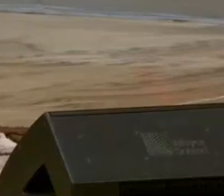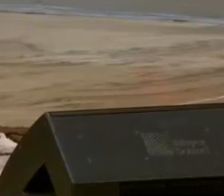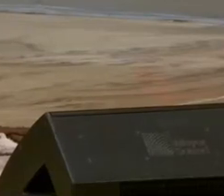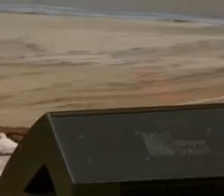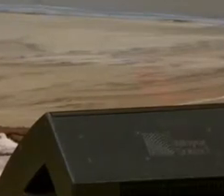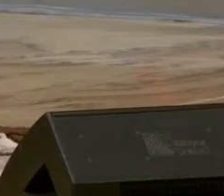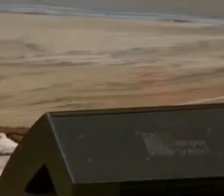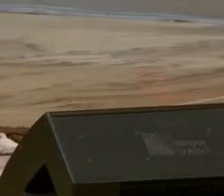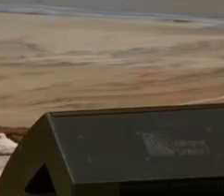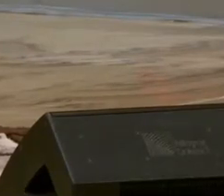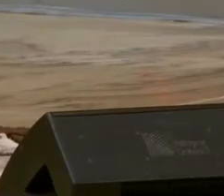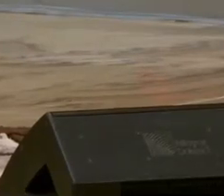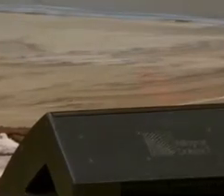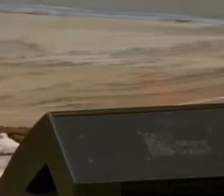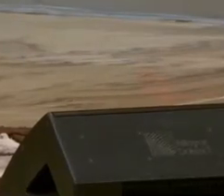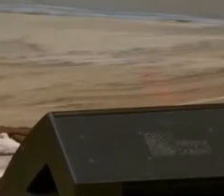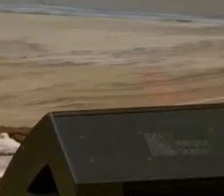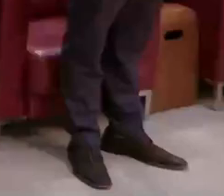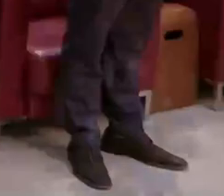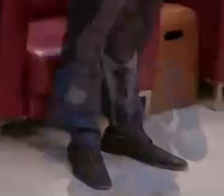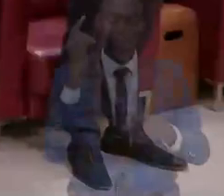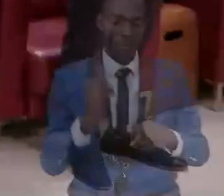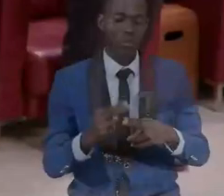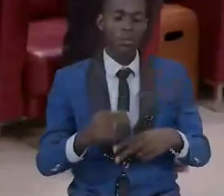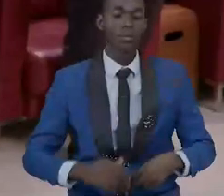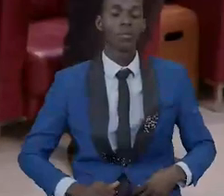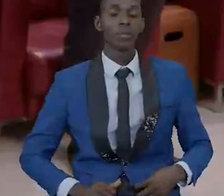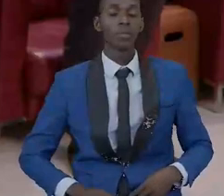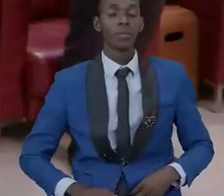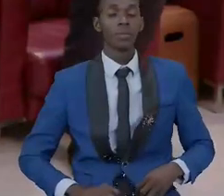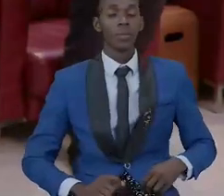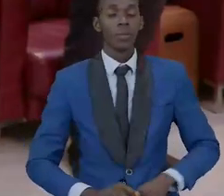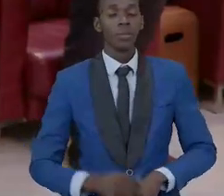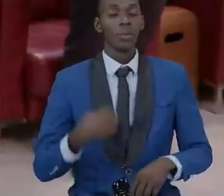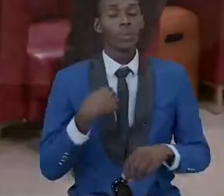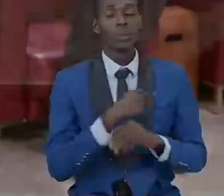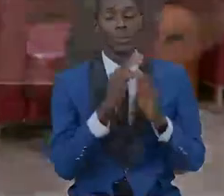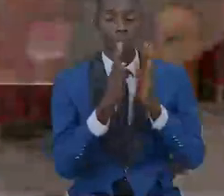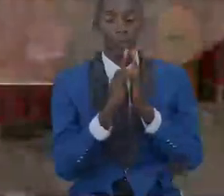excusez un petit souci nous gardons l'écoute en attendant un instant merci beaucoup